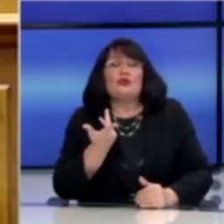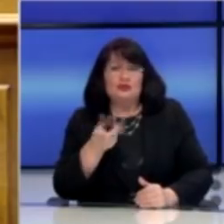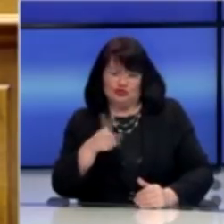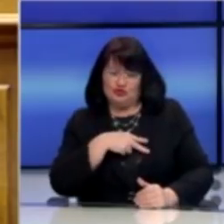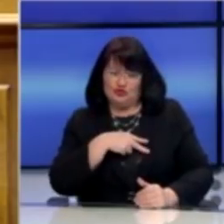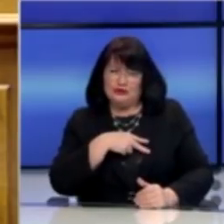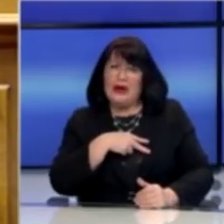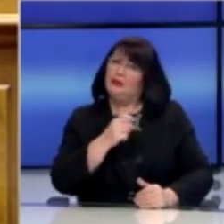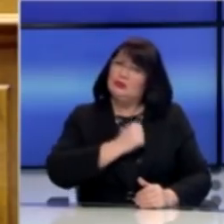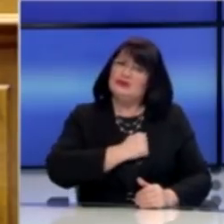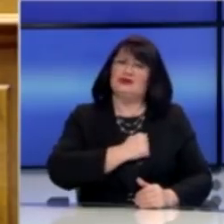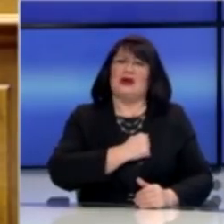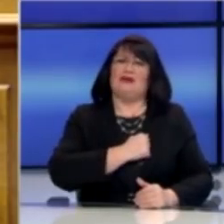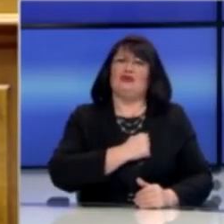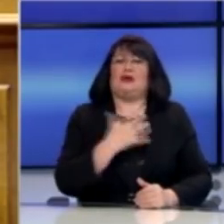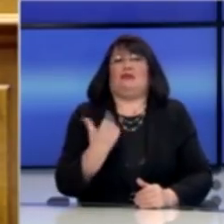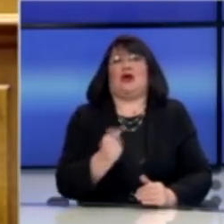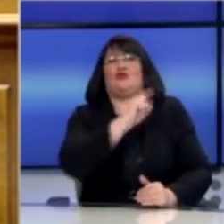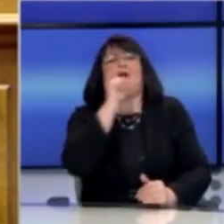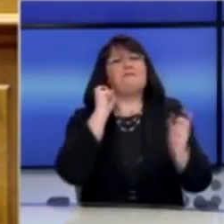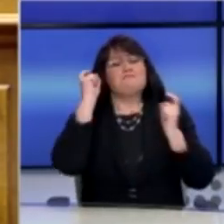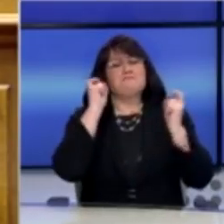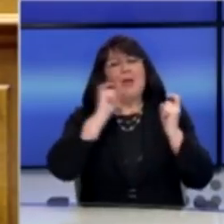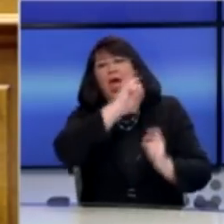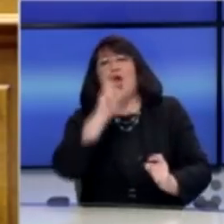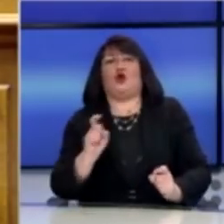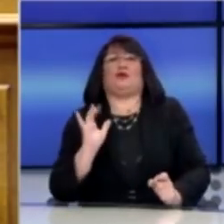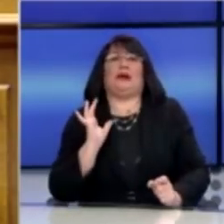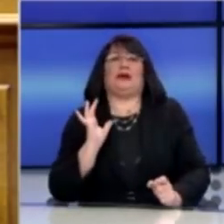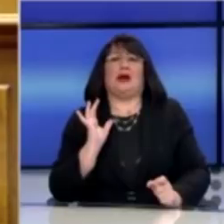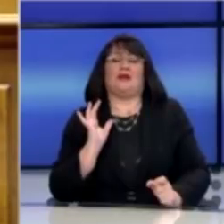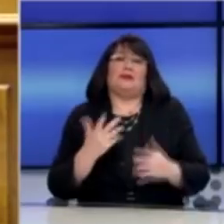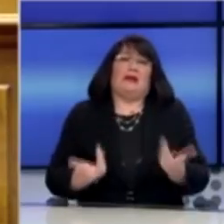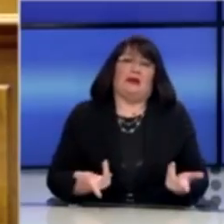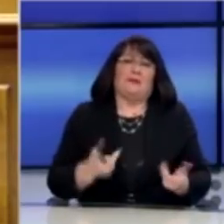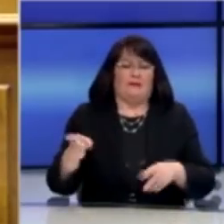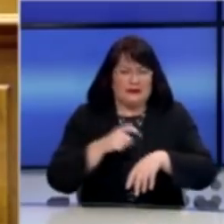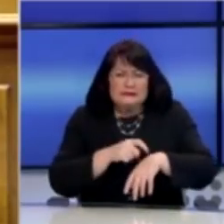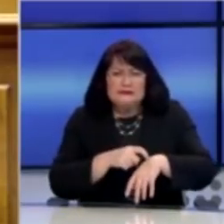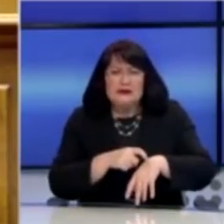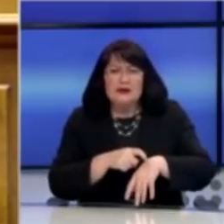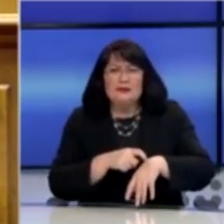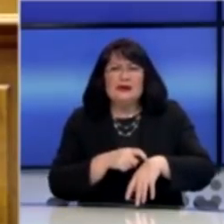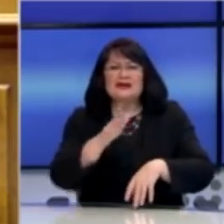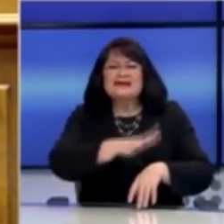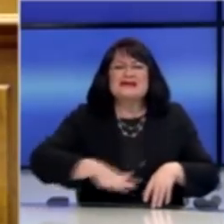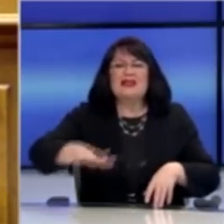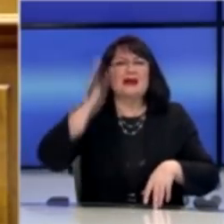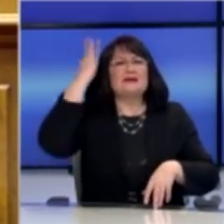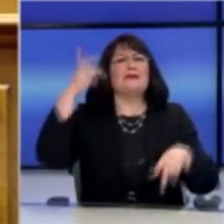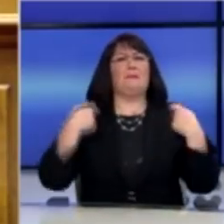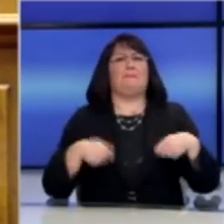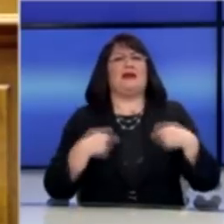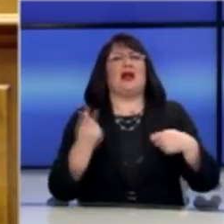βάση, από συγκεκριμένα υπαρκτά ερωτηματικά. Από τη βάση δηλαδή ότι σήμερα σε συνθήκες